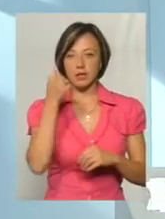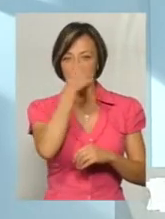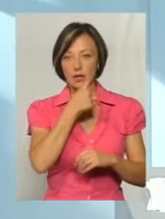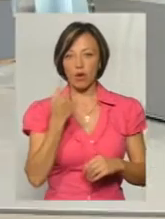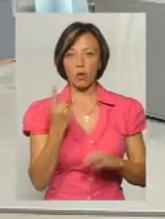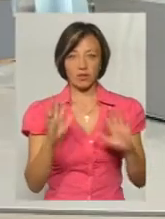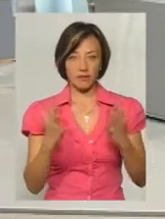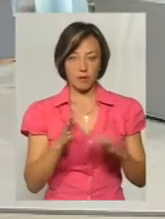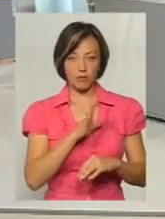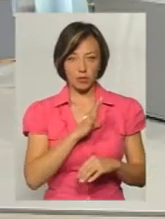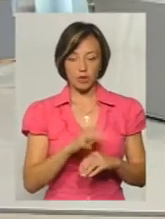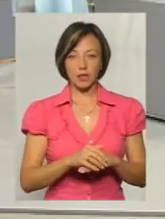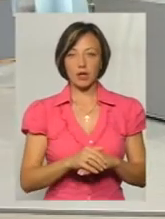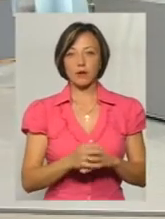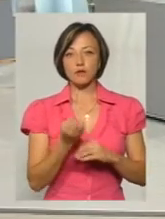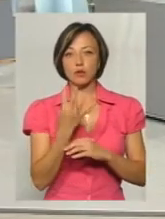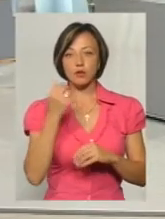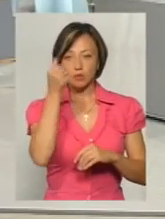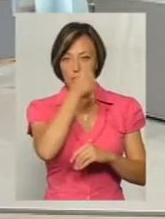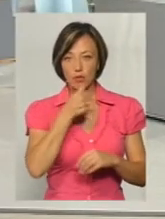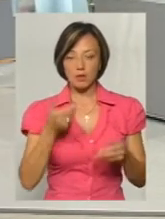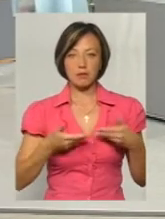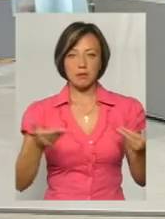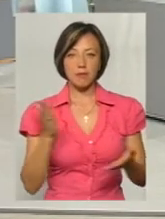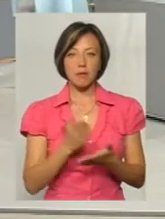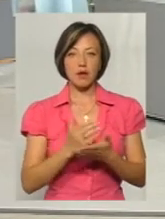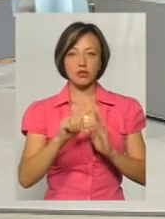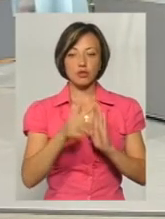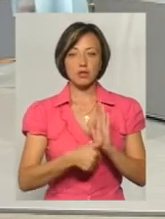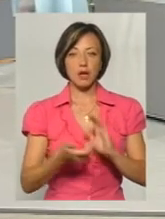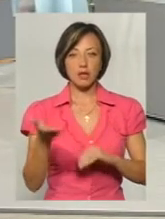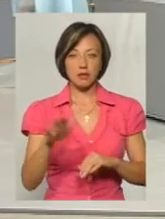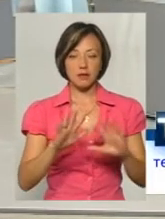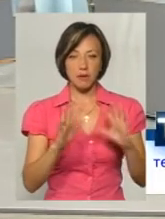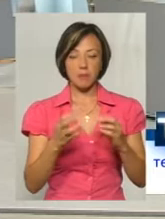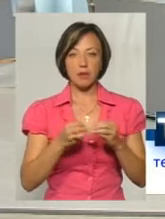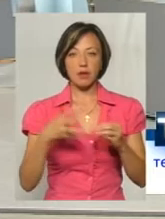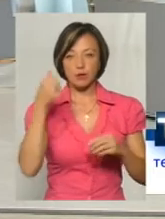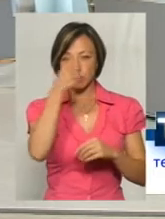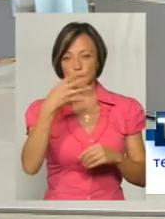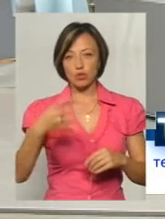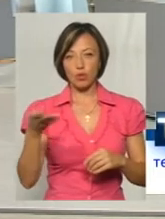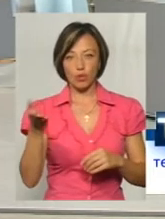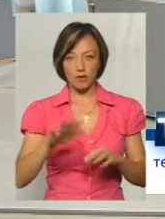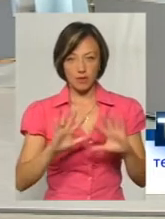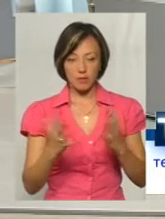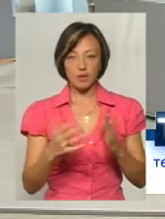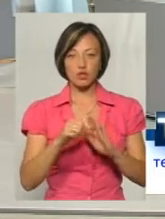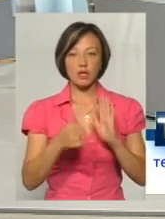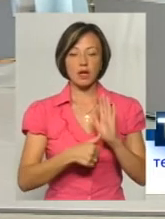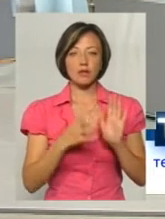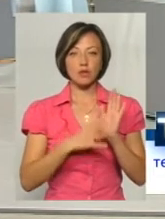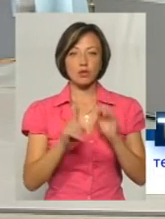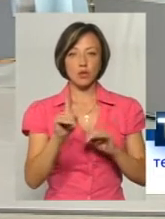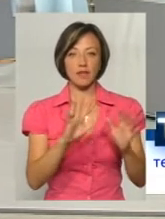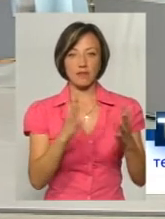один випадок. В 2014 році ми мали 16 випадків, в 2015 – 40 випадків, в 2016 –